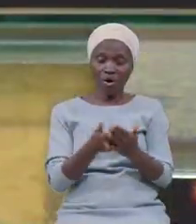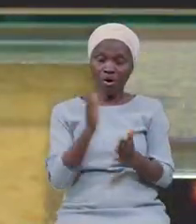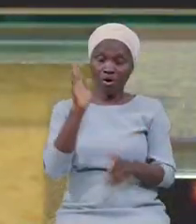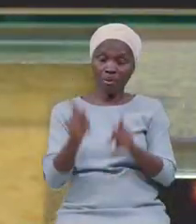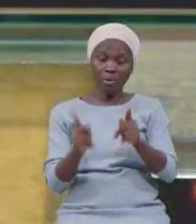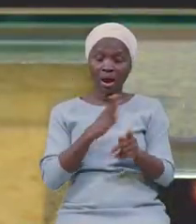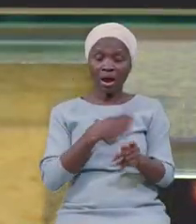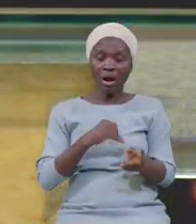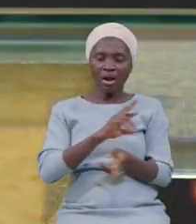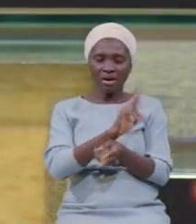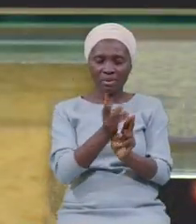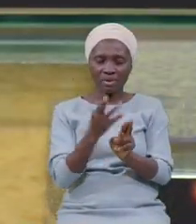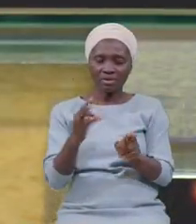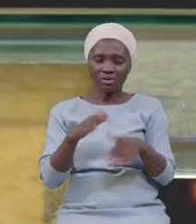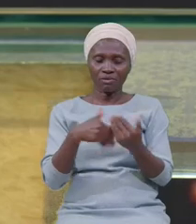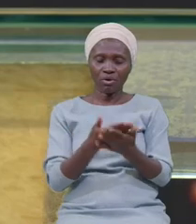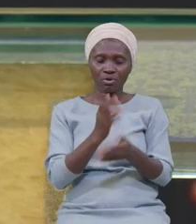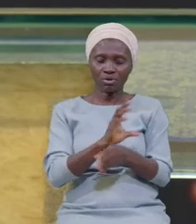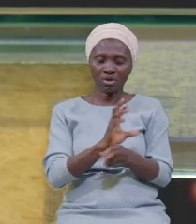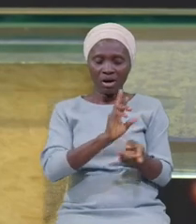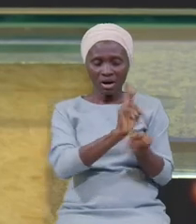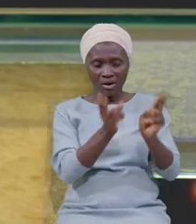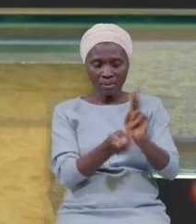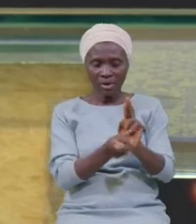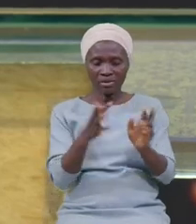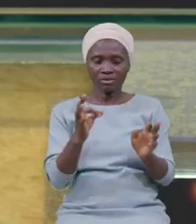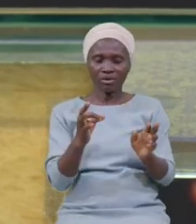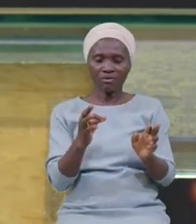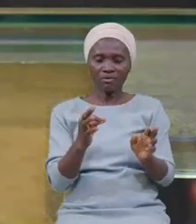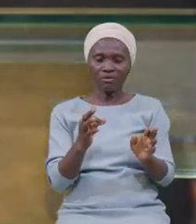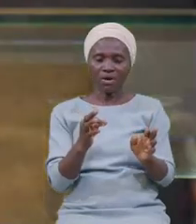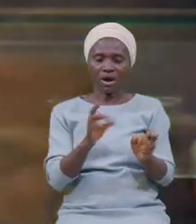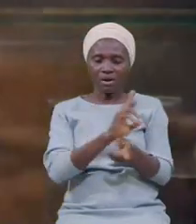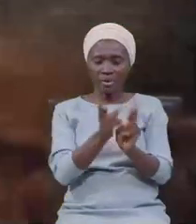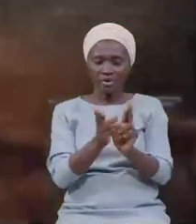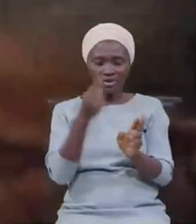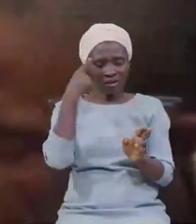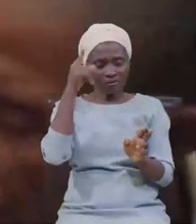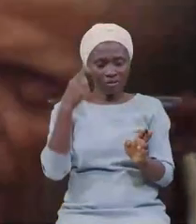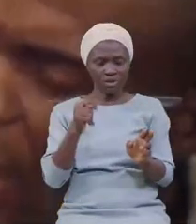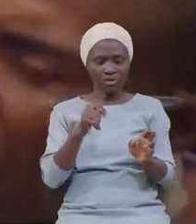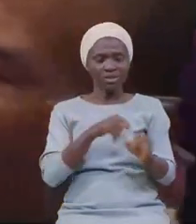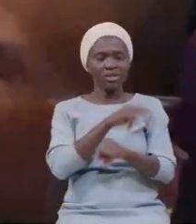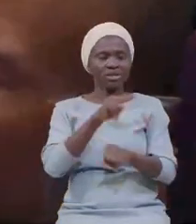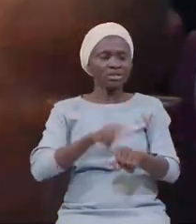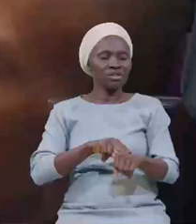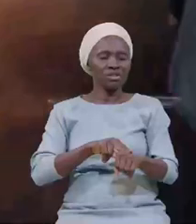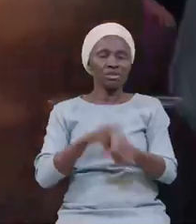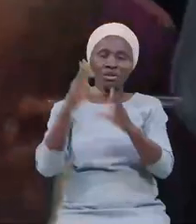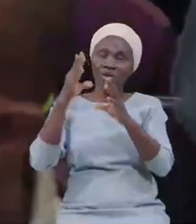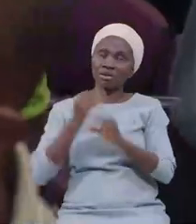la repentance de toute l'Église, la repentance en faveur de la nation, reçois cela au nom de